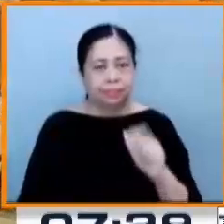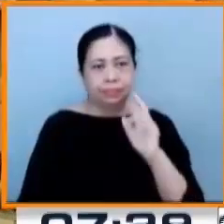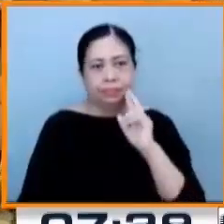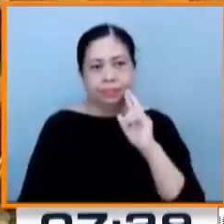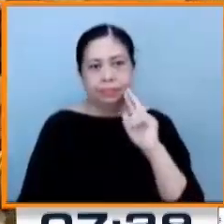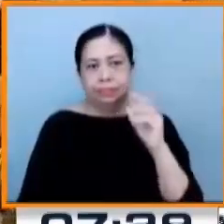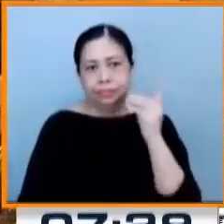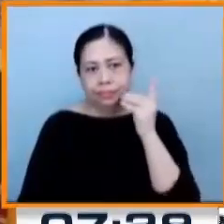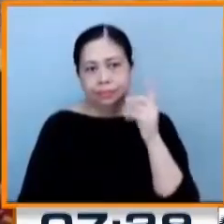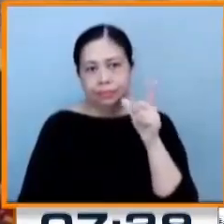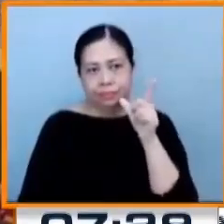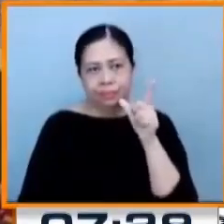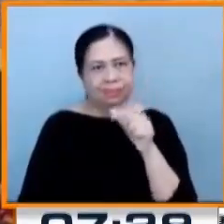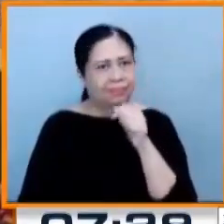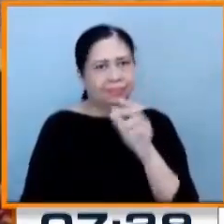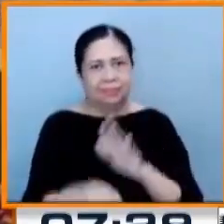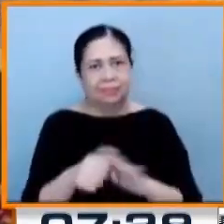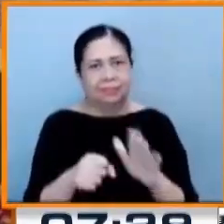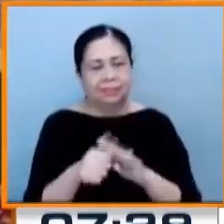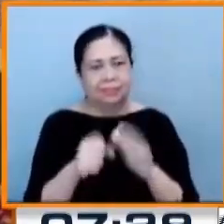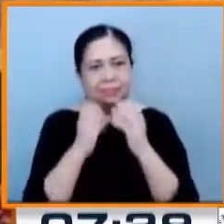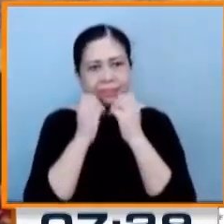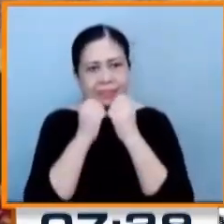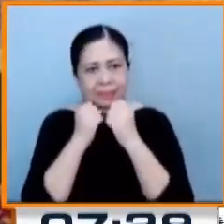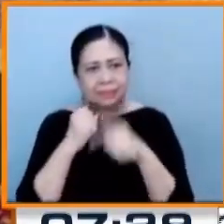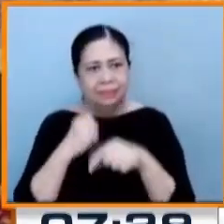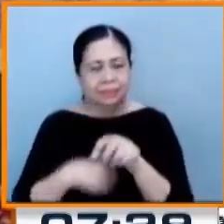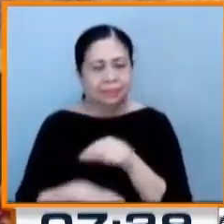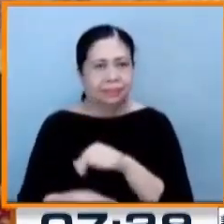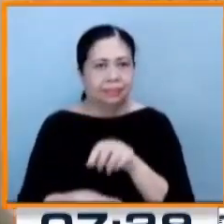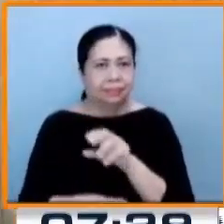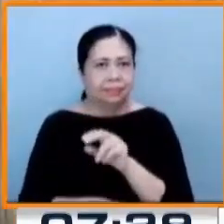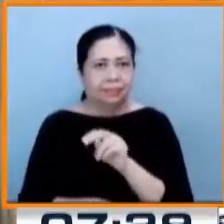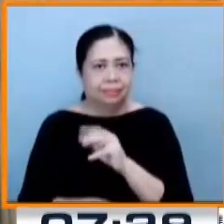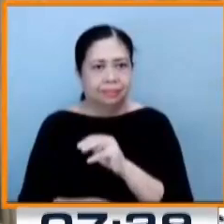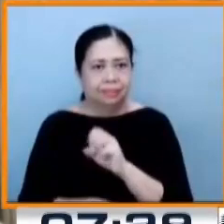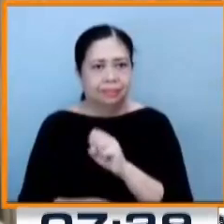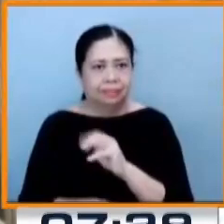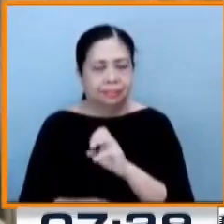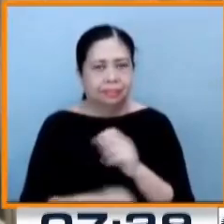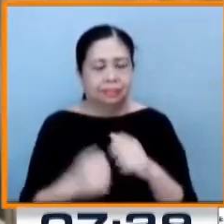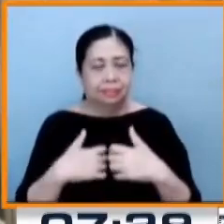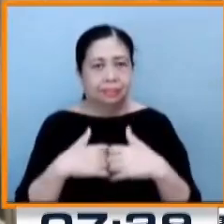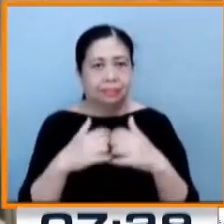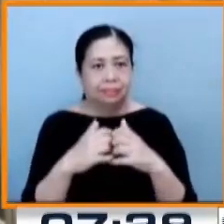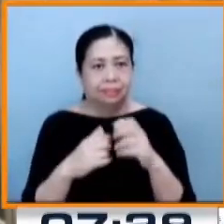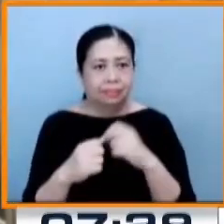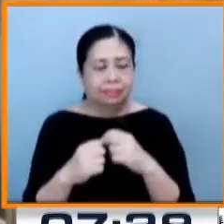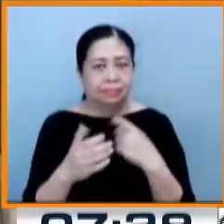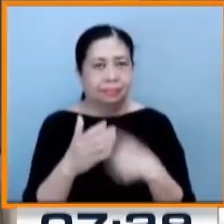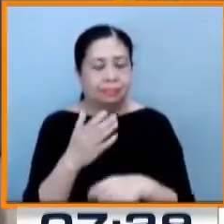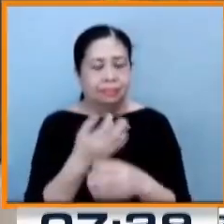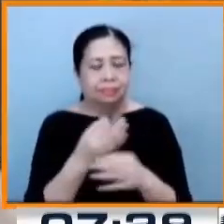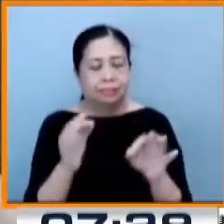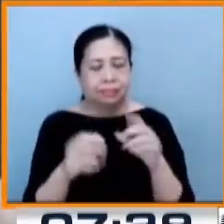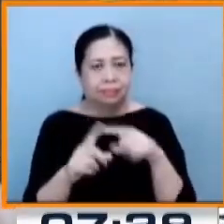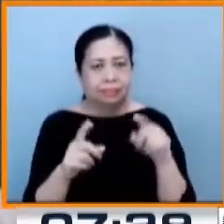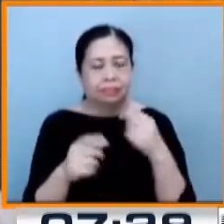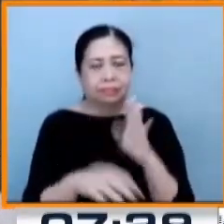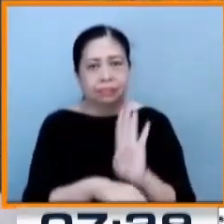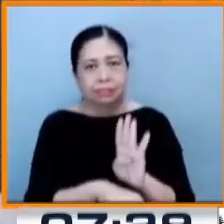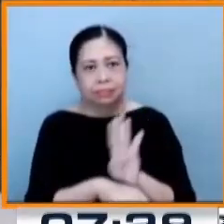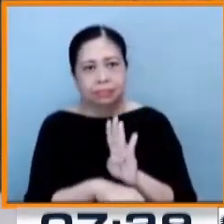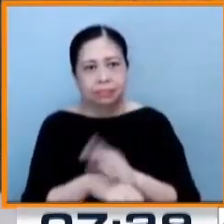sasapat ang natipid ng mga MSMEs sa ilalim ng Corporate Recovery and Tax Incentives for Enterprises o CREATE ang